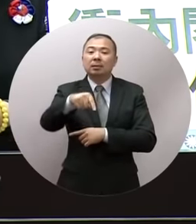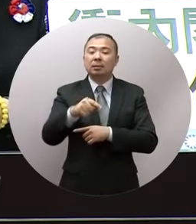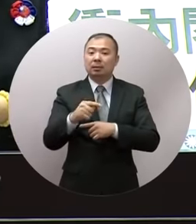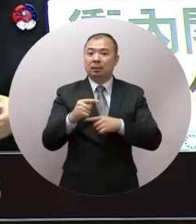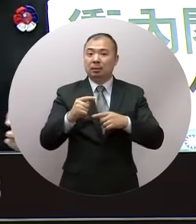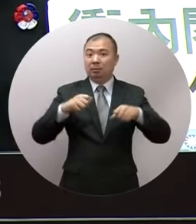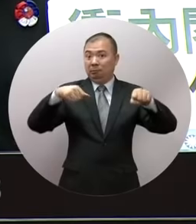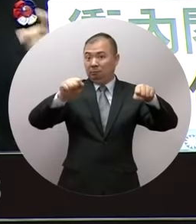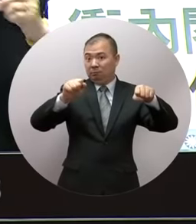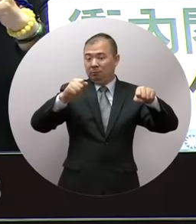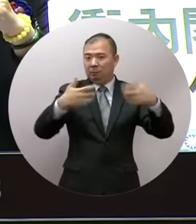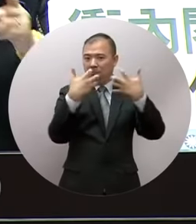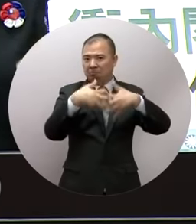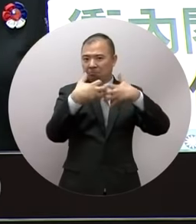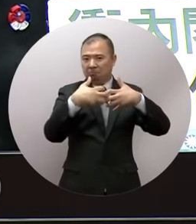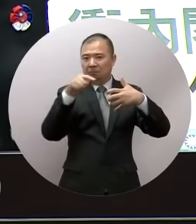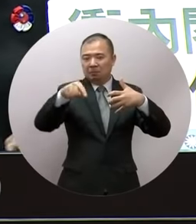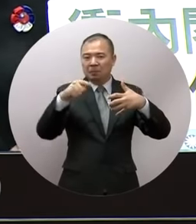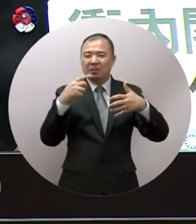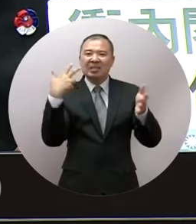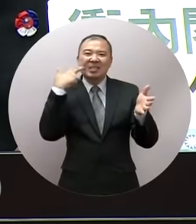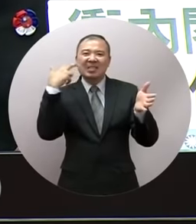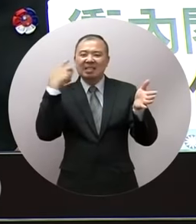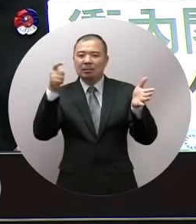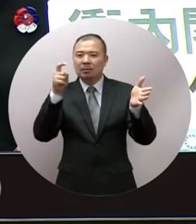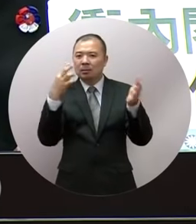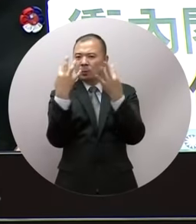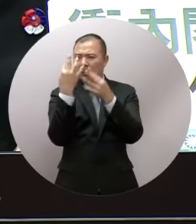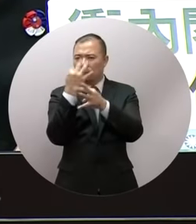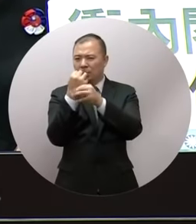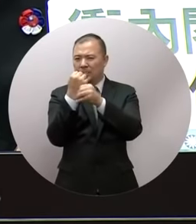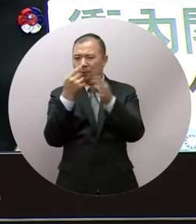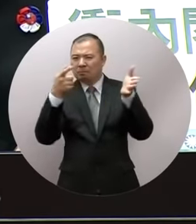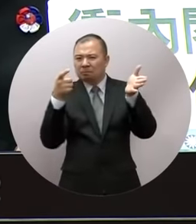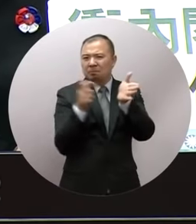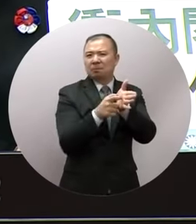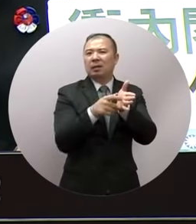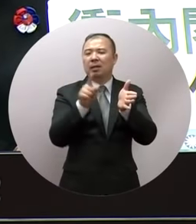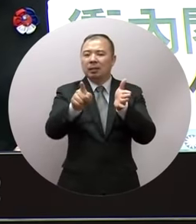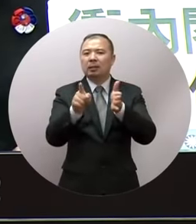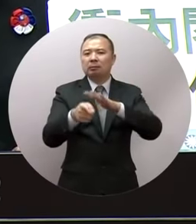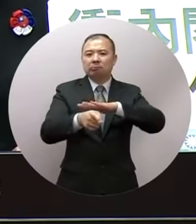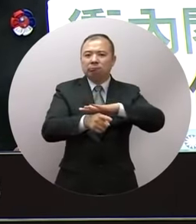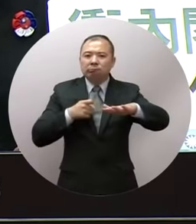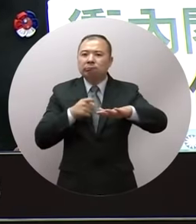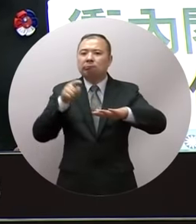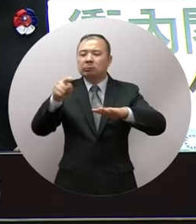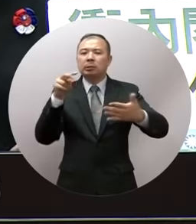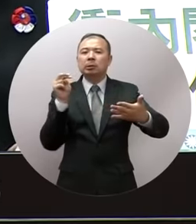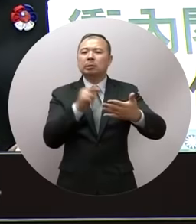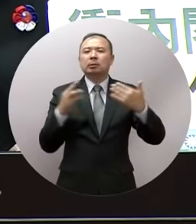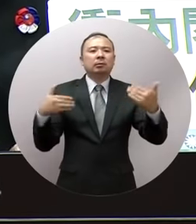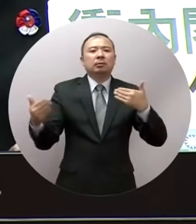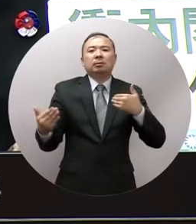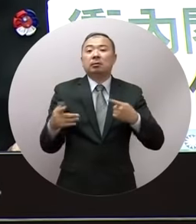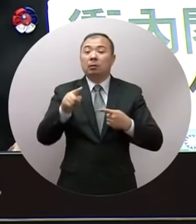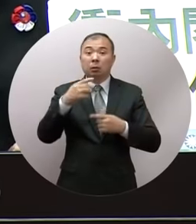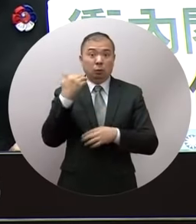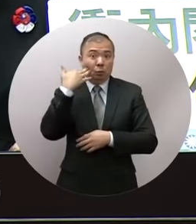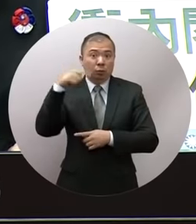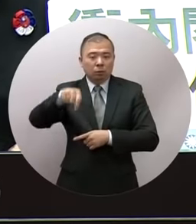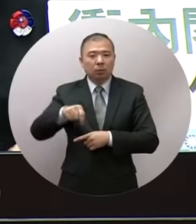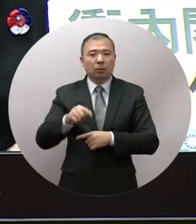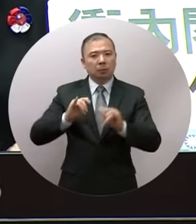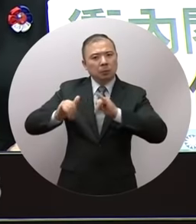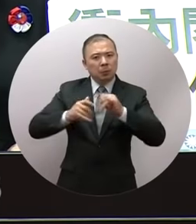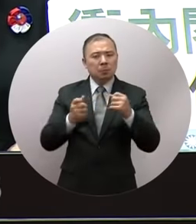吧？哈，所以如果院长您也在这个治安汇报里面哈。针对我